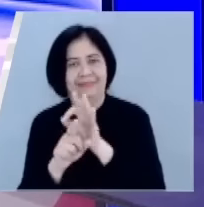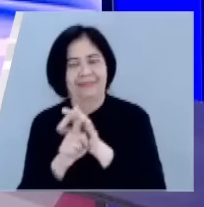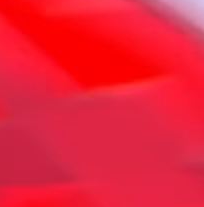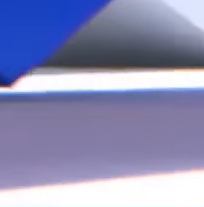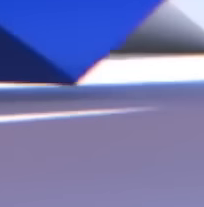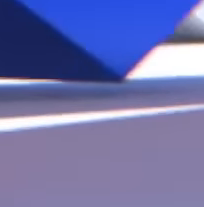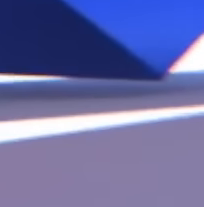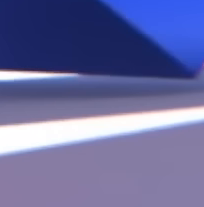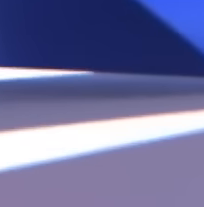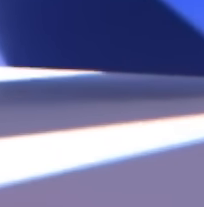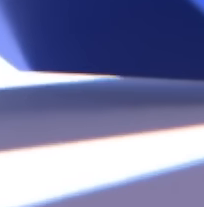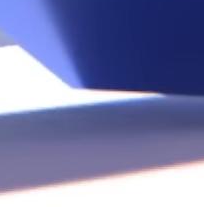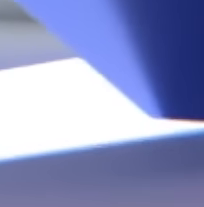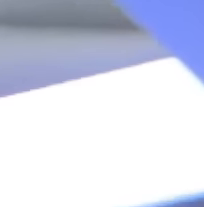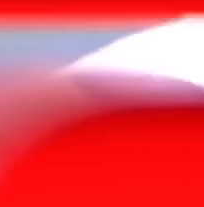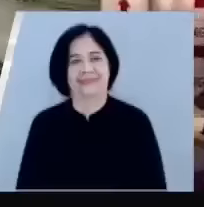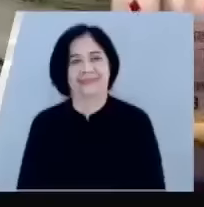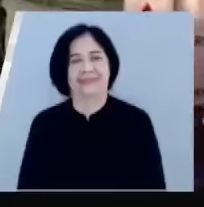Aquino.